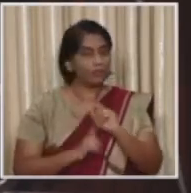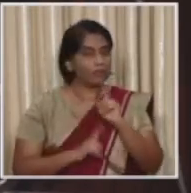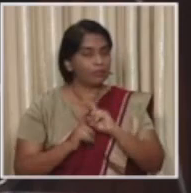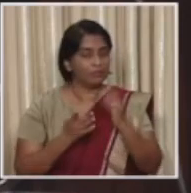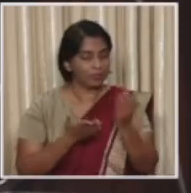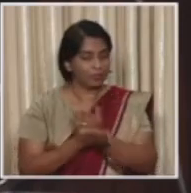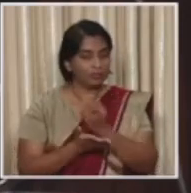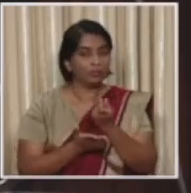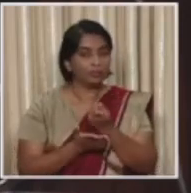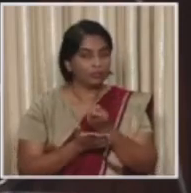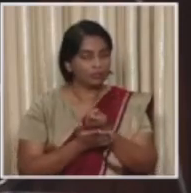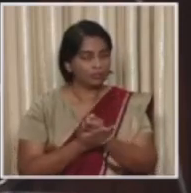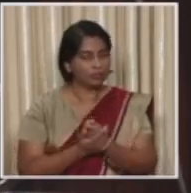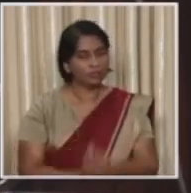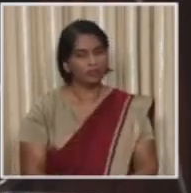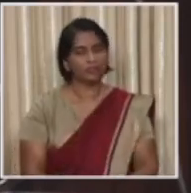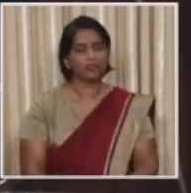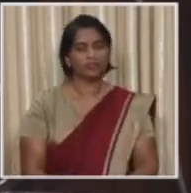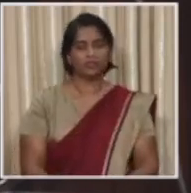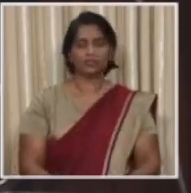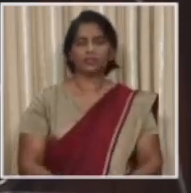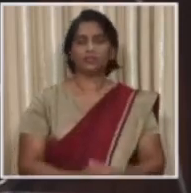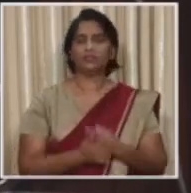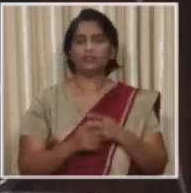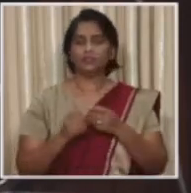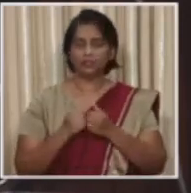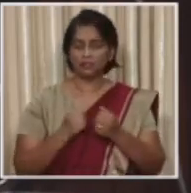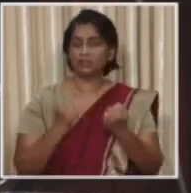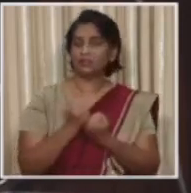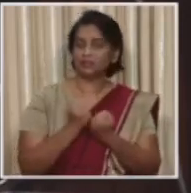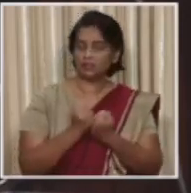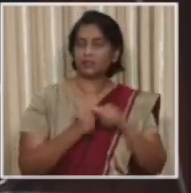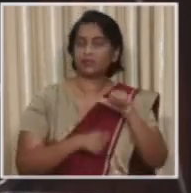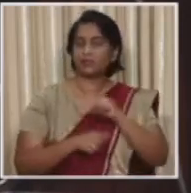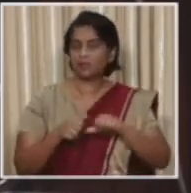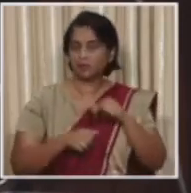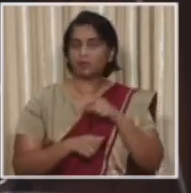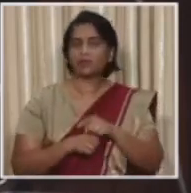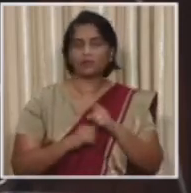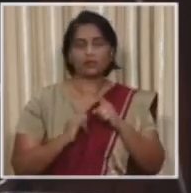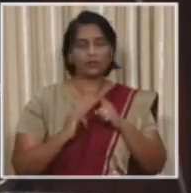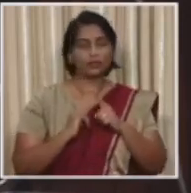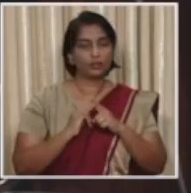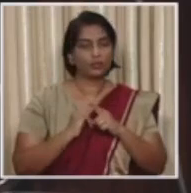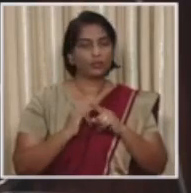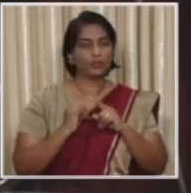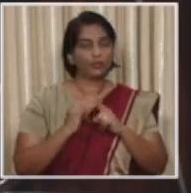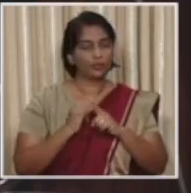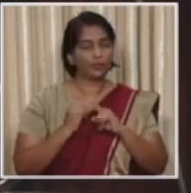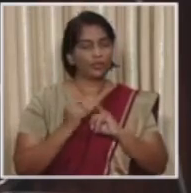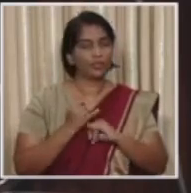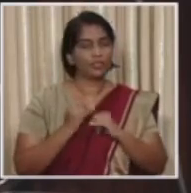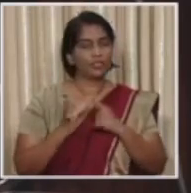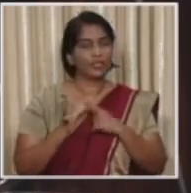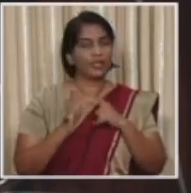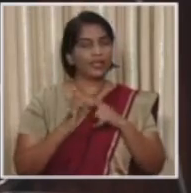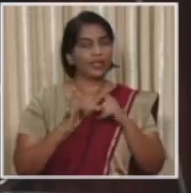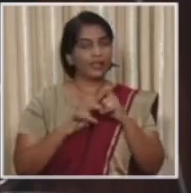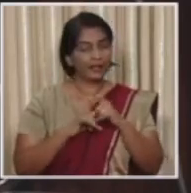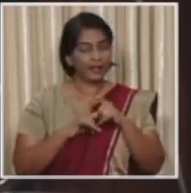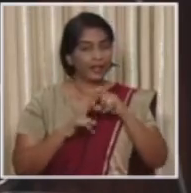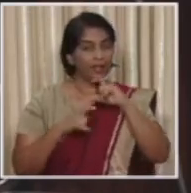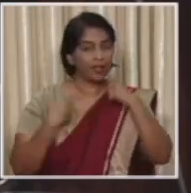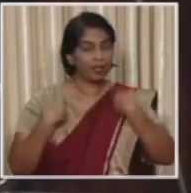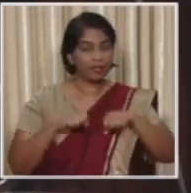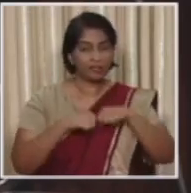කරන මුදල හරහා මිසක් වෙනත් ආධාර ලබා දෙන ආයතන හරහා USA ආයතන එහෙම අපි දන්නවා. දැන් නීතිඥ සංගමයට වියදම් කරන